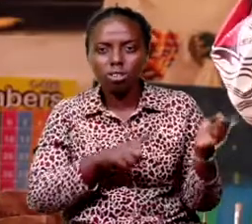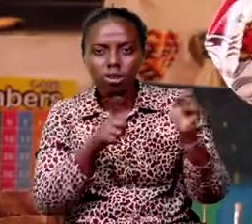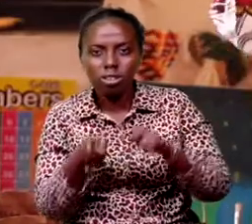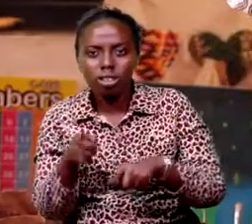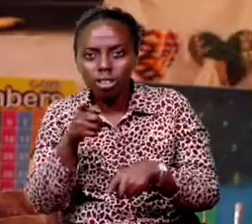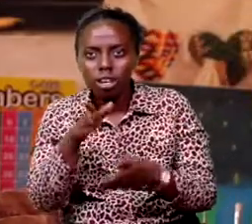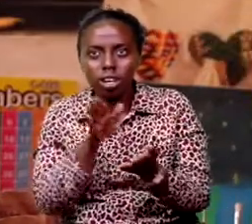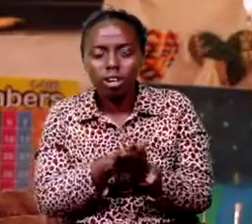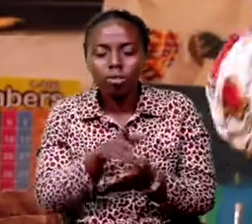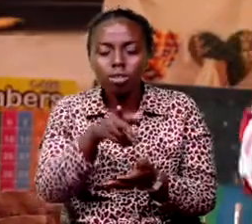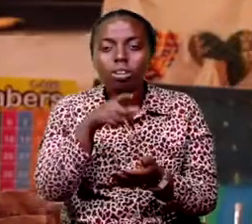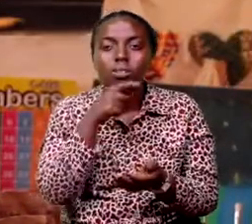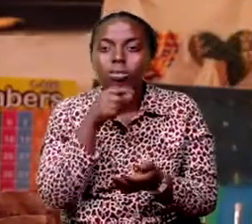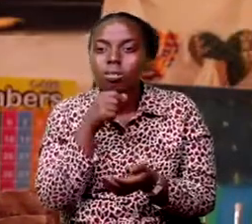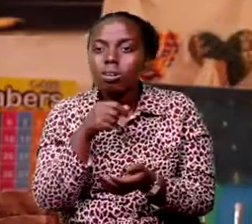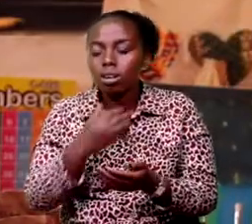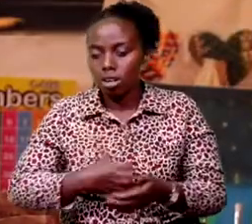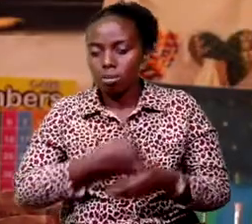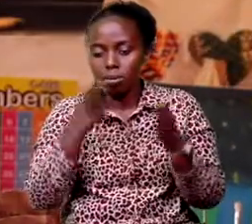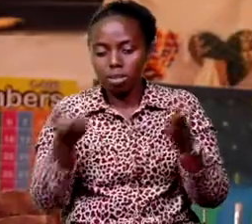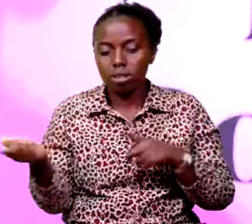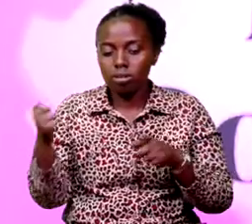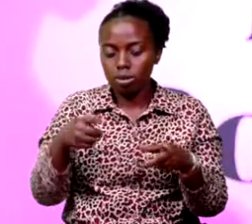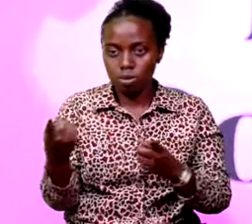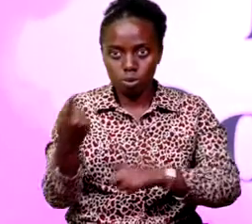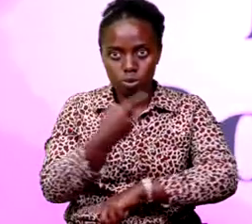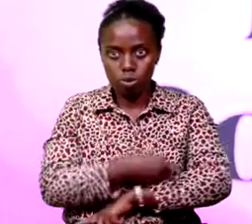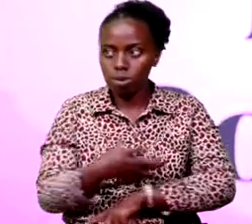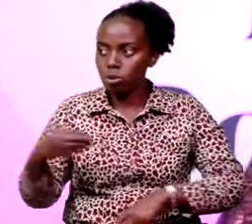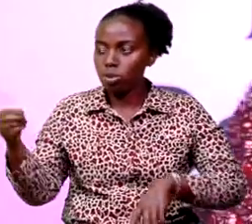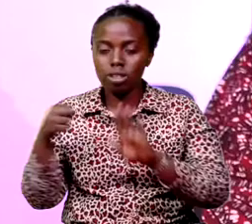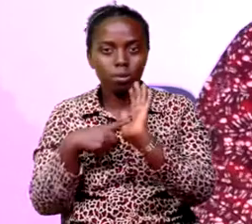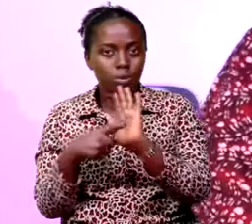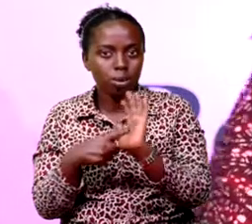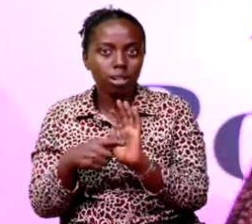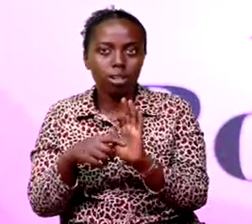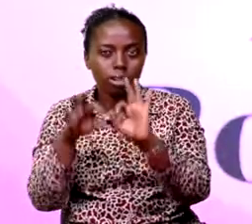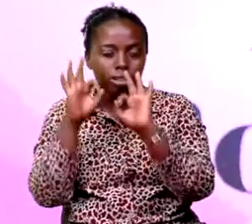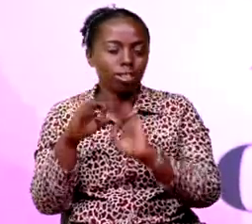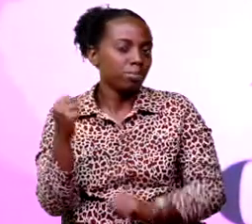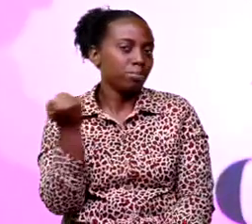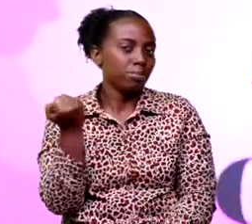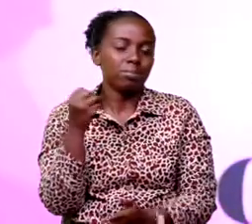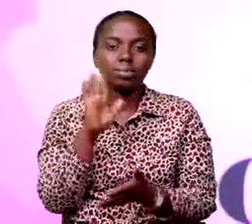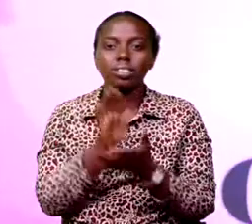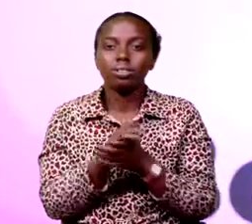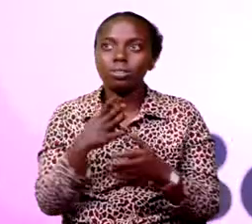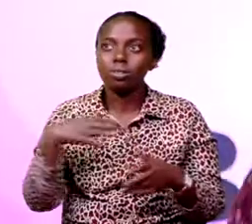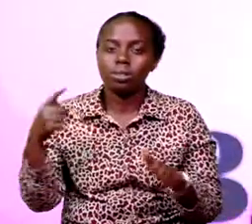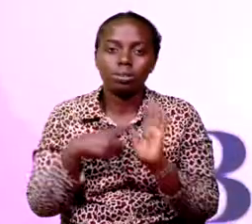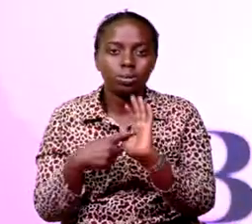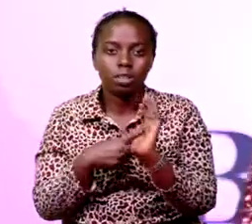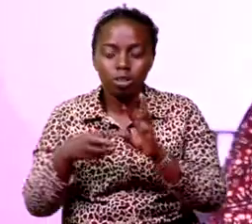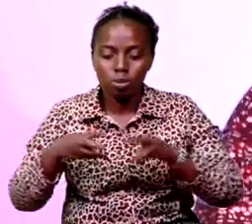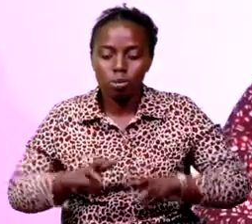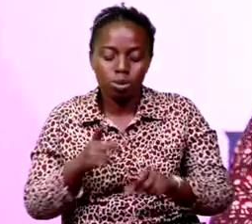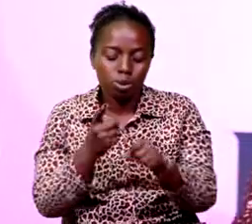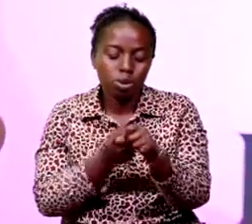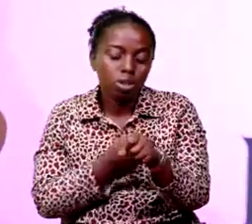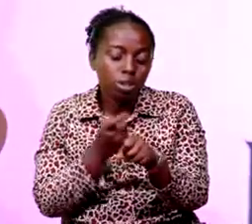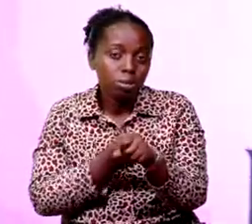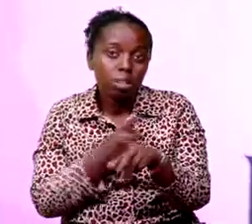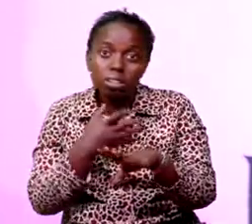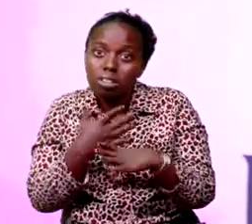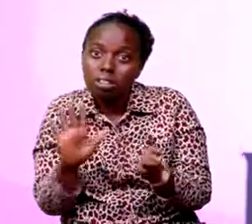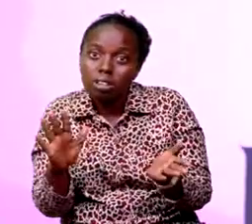na Damian ndetse na Aimable mwazanye mose? Uyu munsi rero tugiye kubereka akantu keza cyane. Tugiye kubereka uburyo ki ibirayi cyangwa